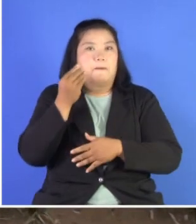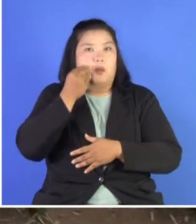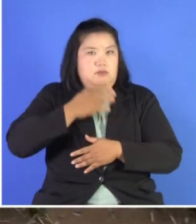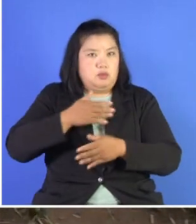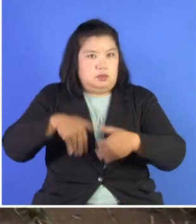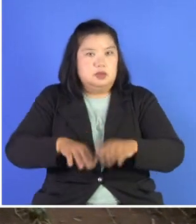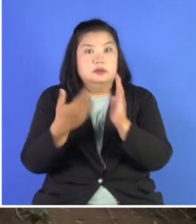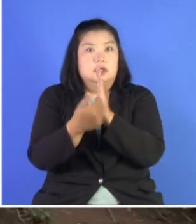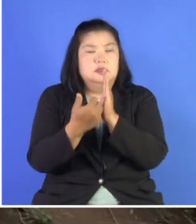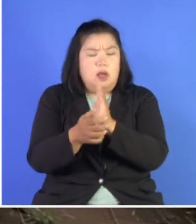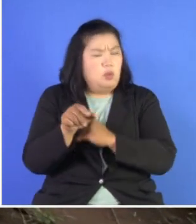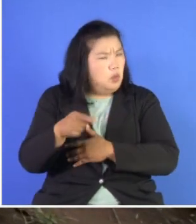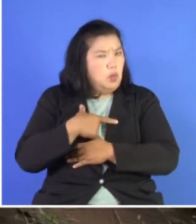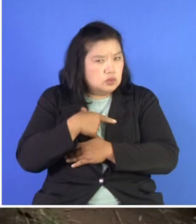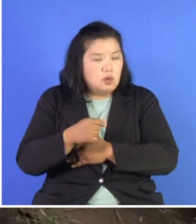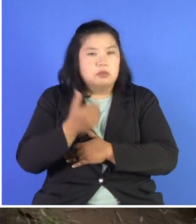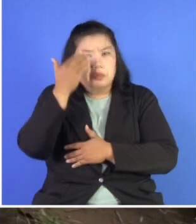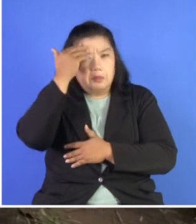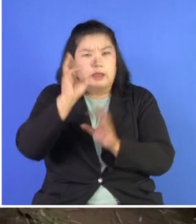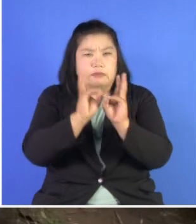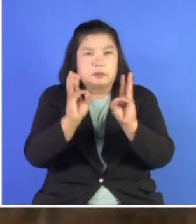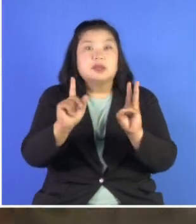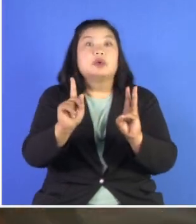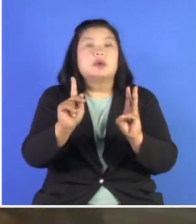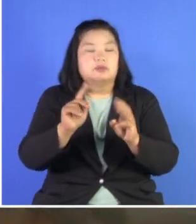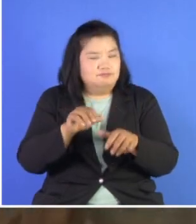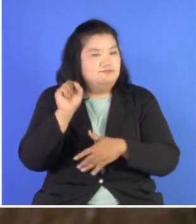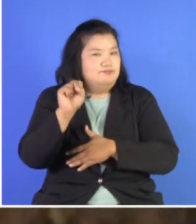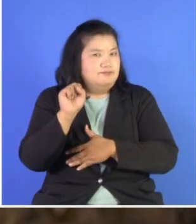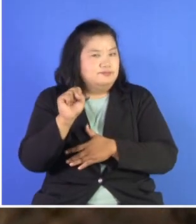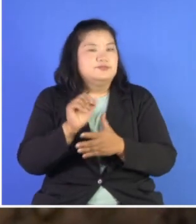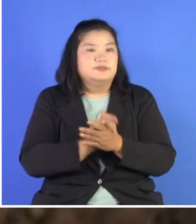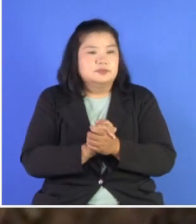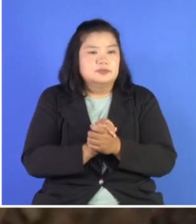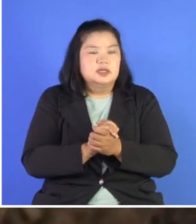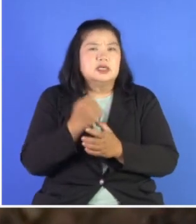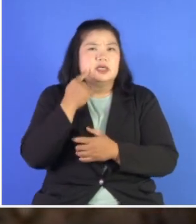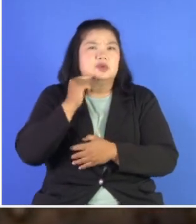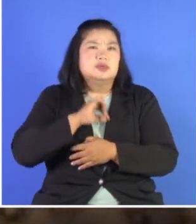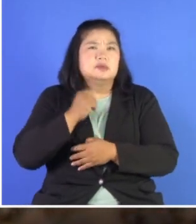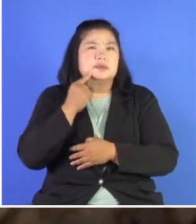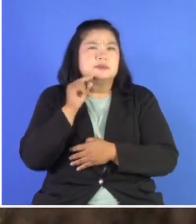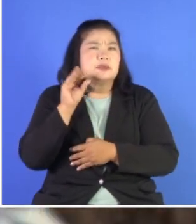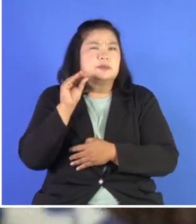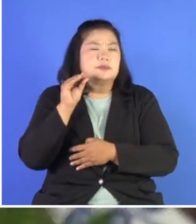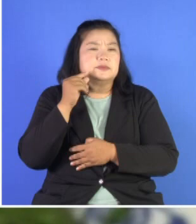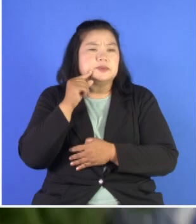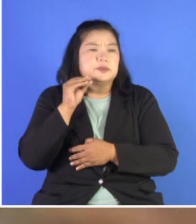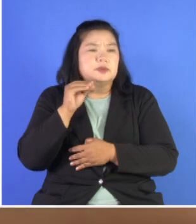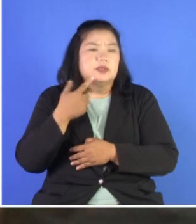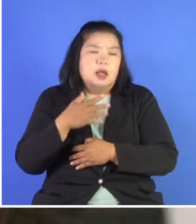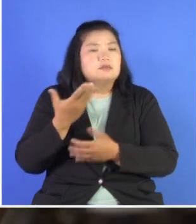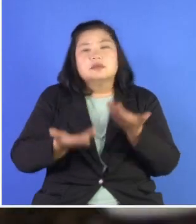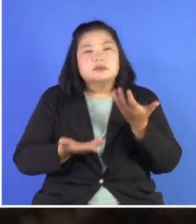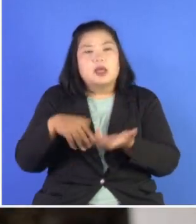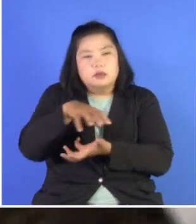ถ้าใครถามเนี่ยนะฮะเออเนี่ยก็กินนะกลิ่นมันก็จะเขียวๆในปากอะไรอย่างเงี้ยเออนะเอาไปผสมก็ได้เนี่ย